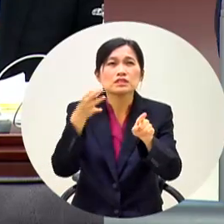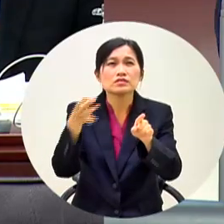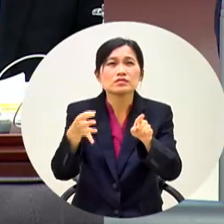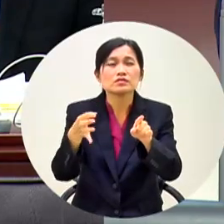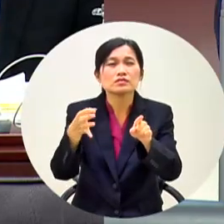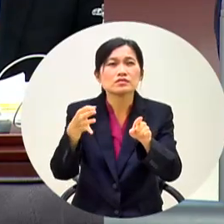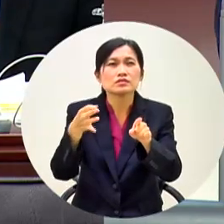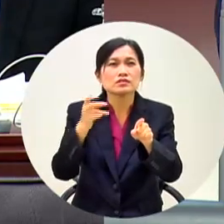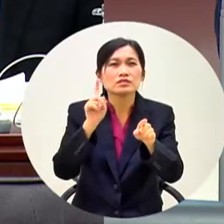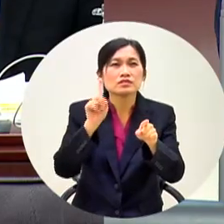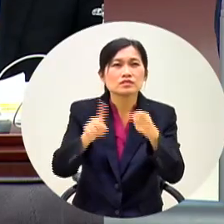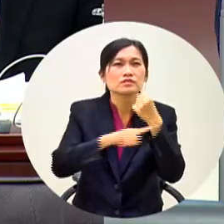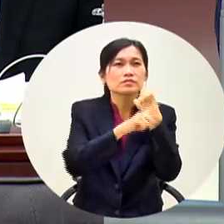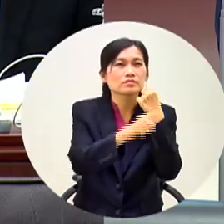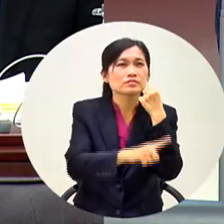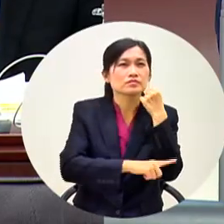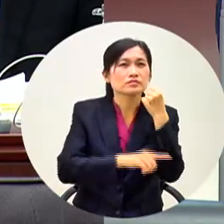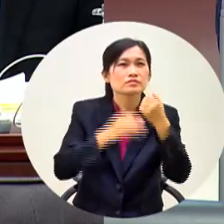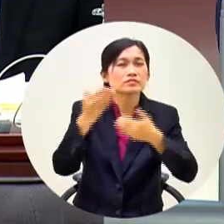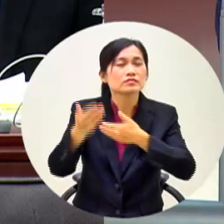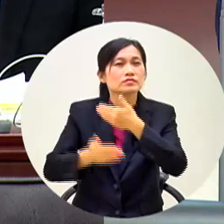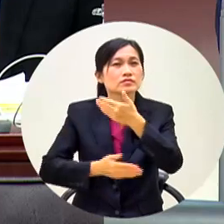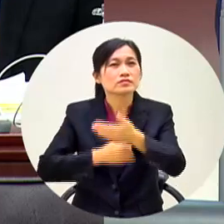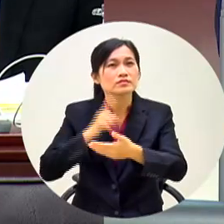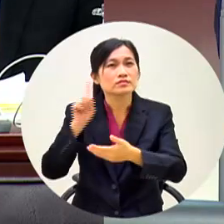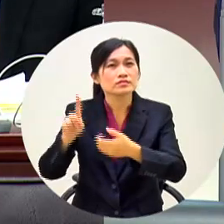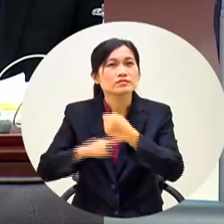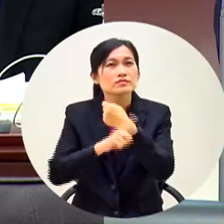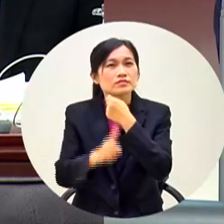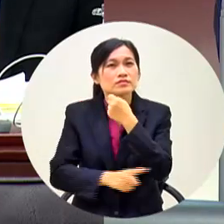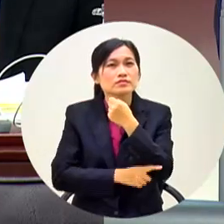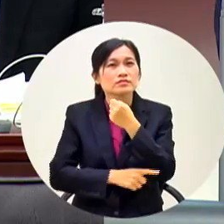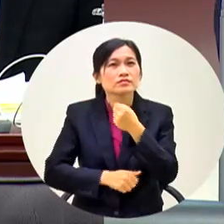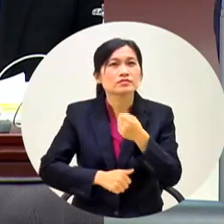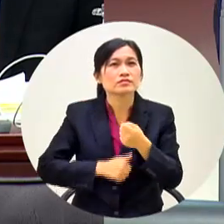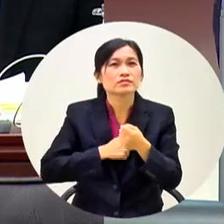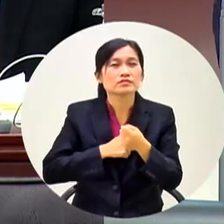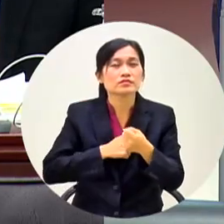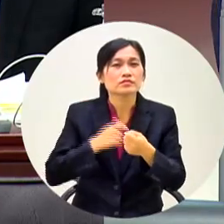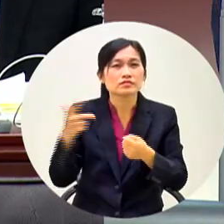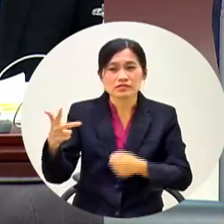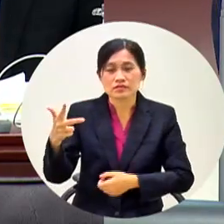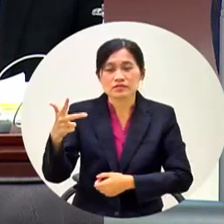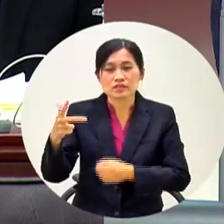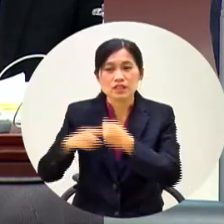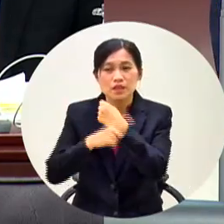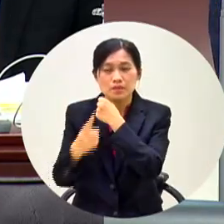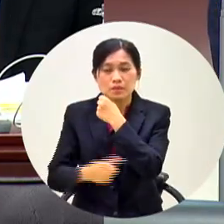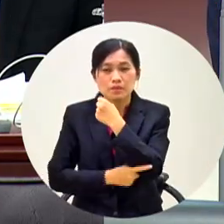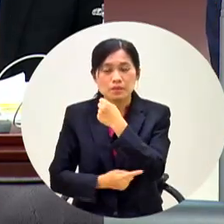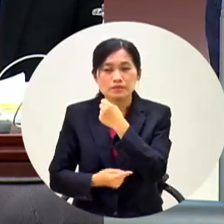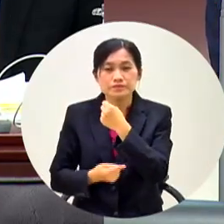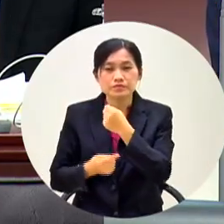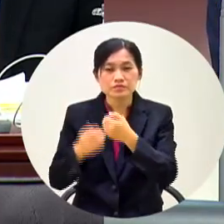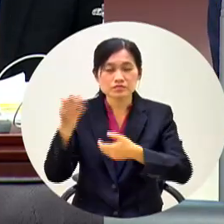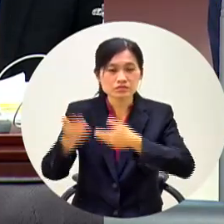一瓶换一瓶。就是实实在在，你在那里七坪，过去就是七坪， 没有补差价